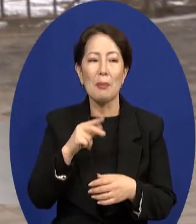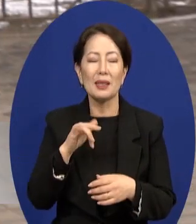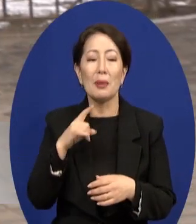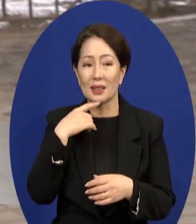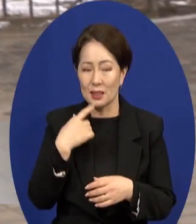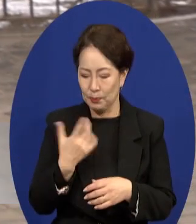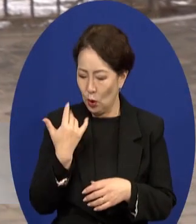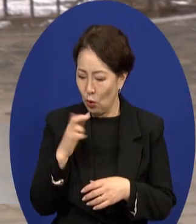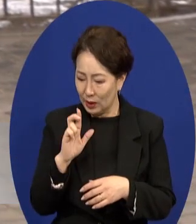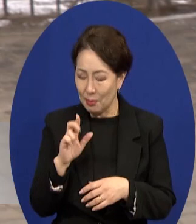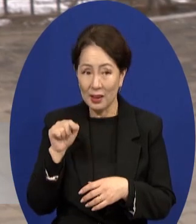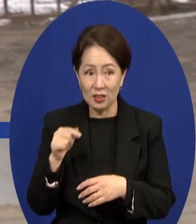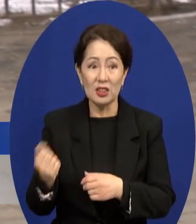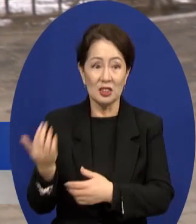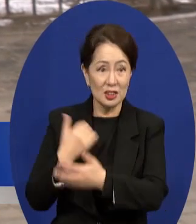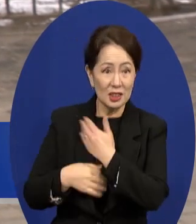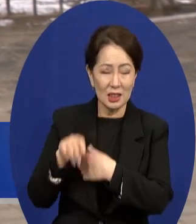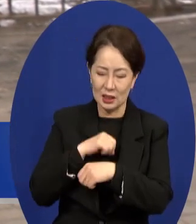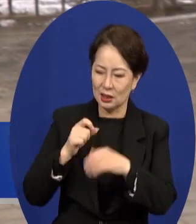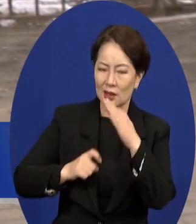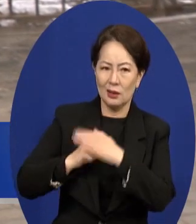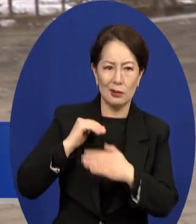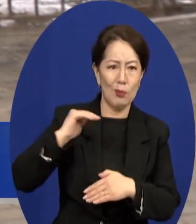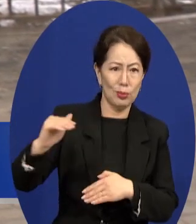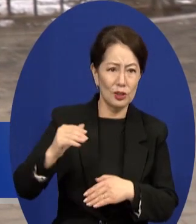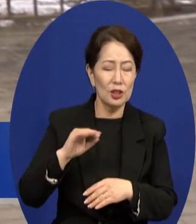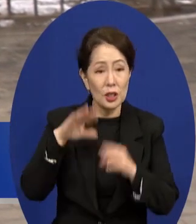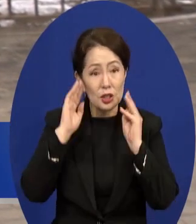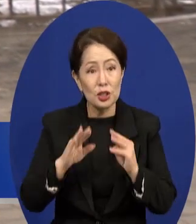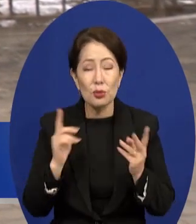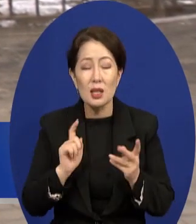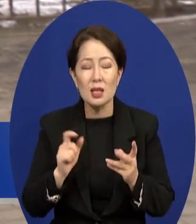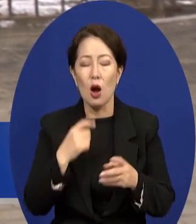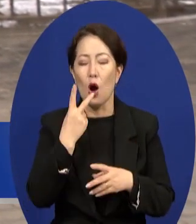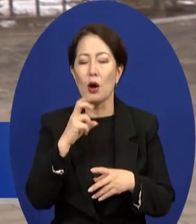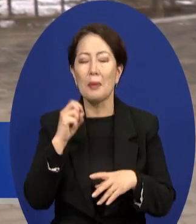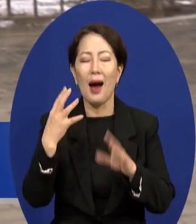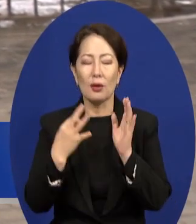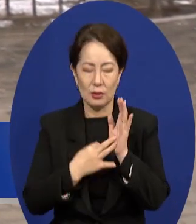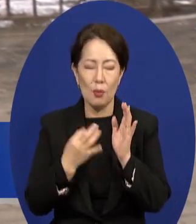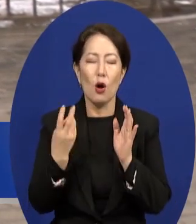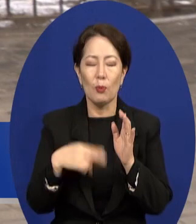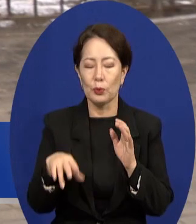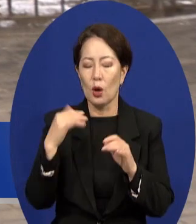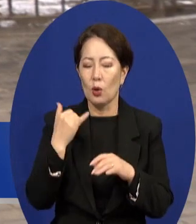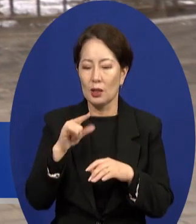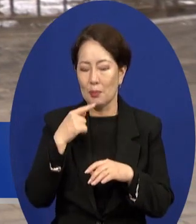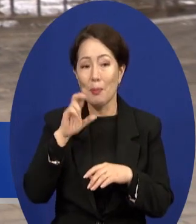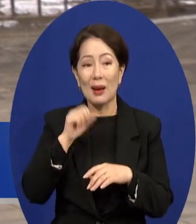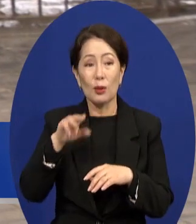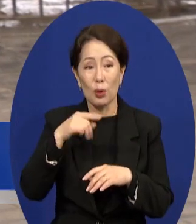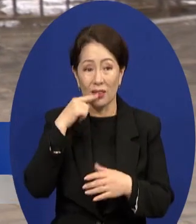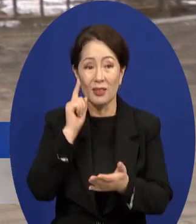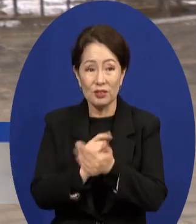хотод шилжиж ирж байгаа иргэдийг хязгаарлах гэсэн шийдвэр 2018 онд нийслэлийн засаг дарга Батуултын үед гарч